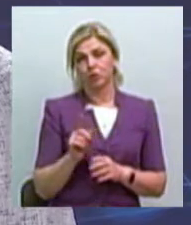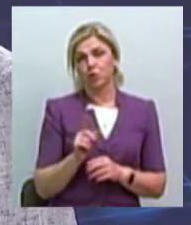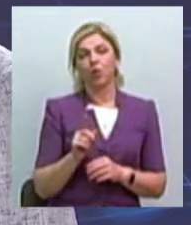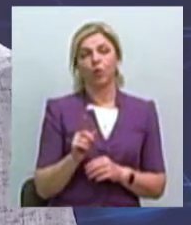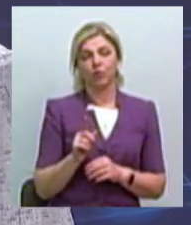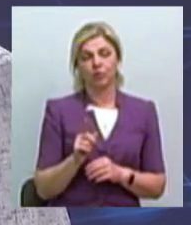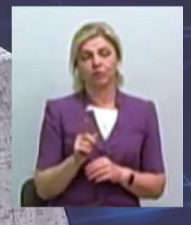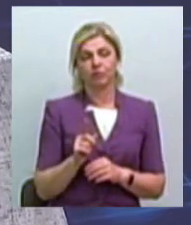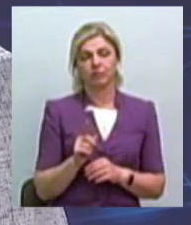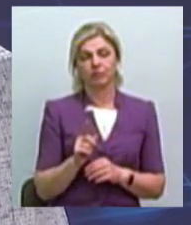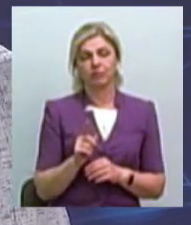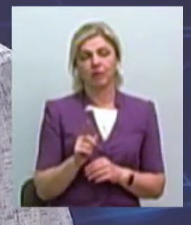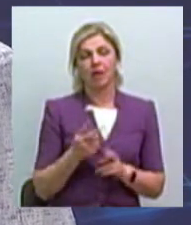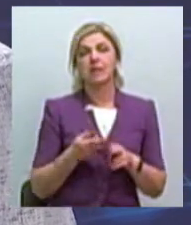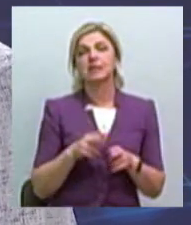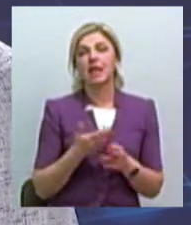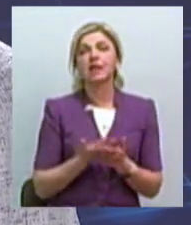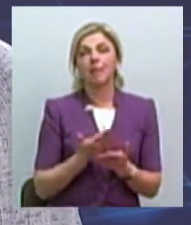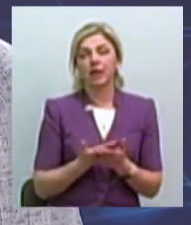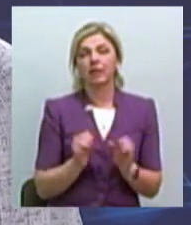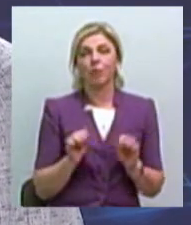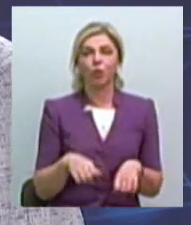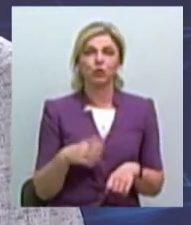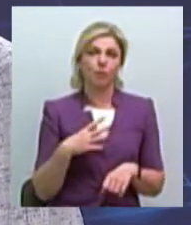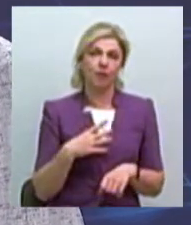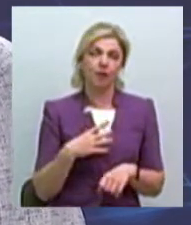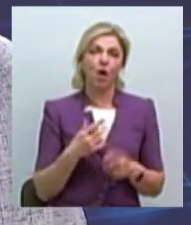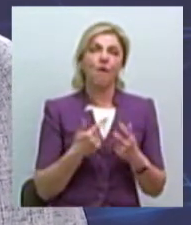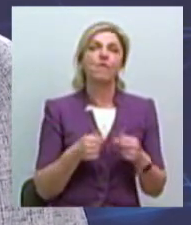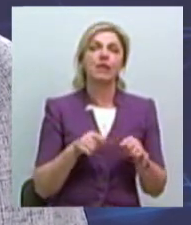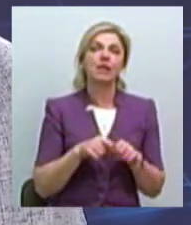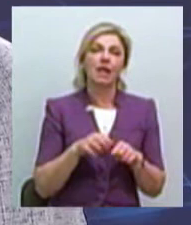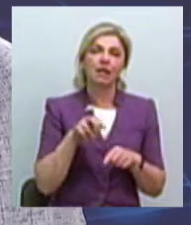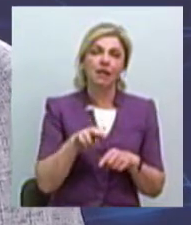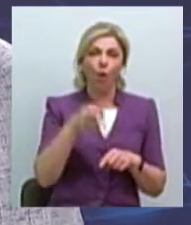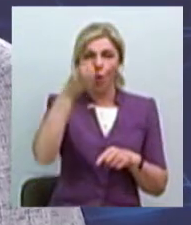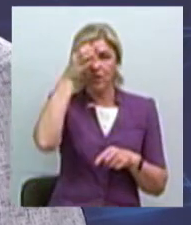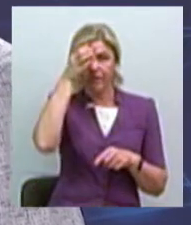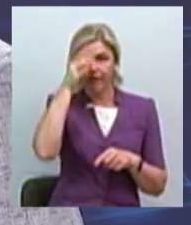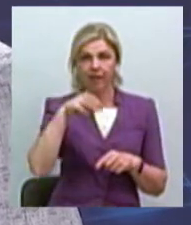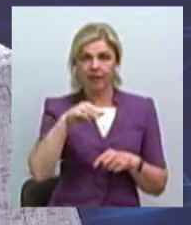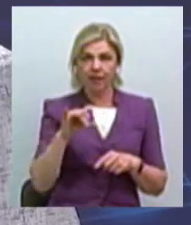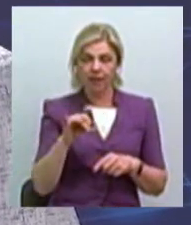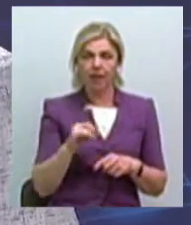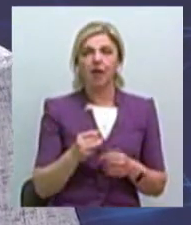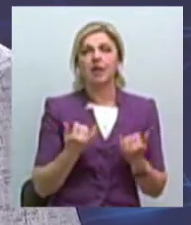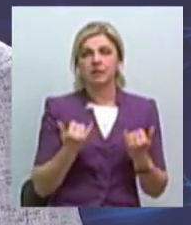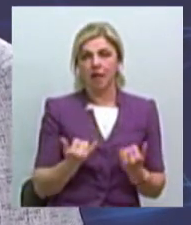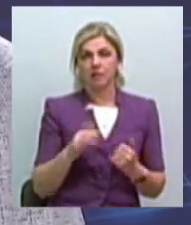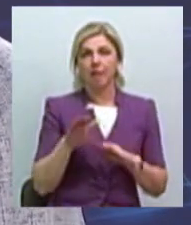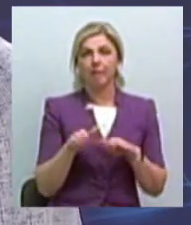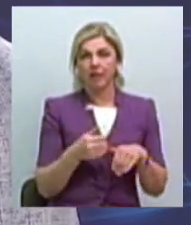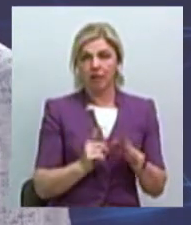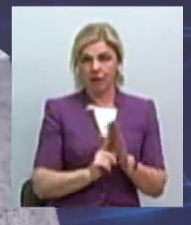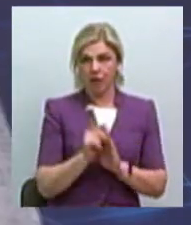Але це, наприклад, можуть бути відділи освіти. Зараз є в нас після